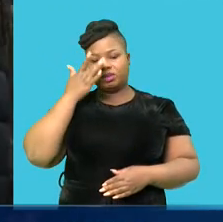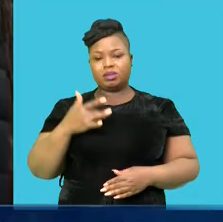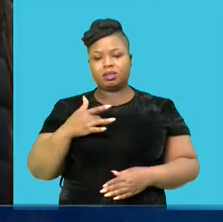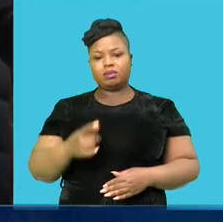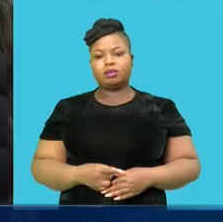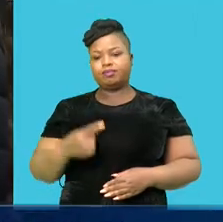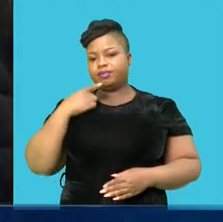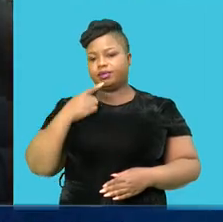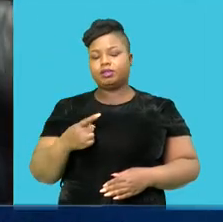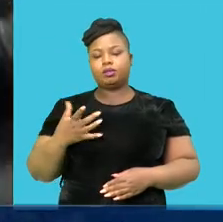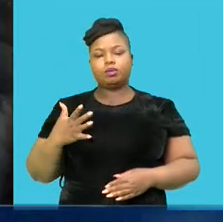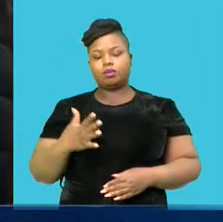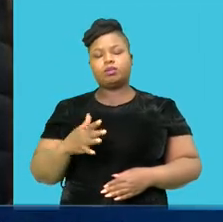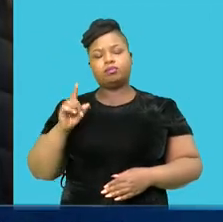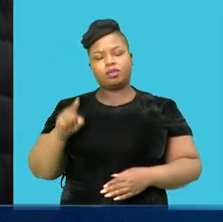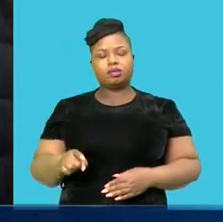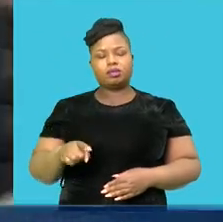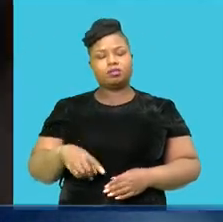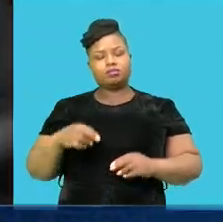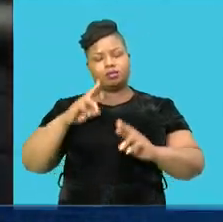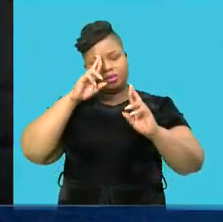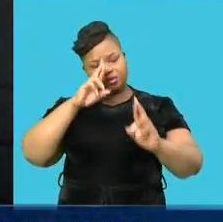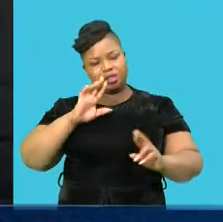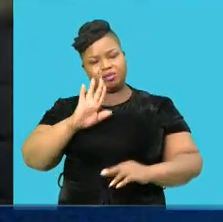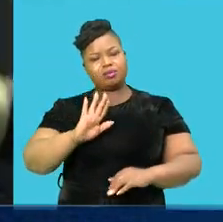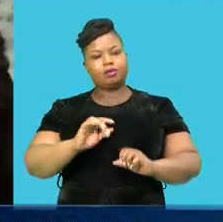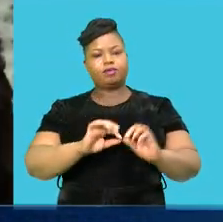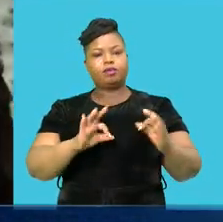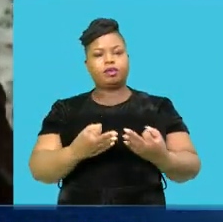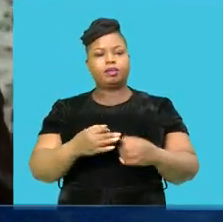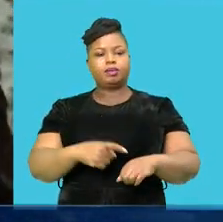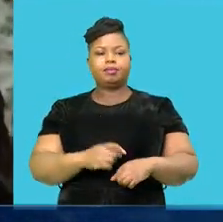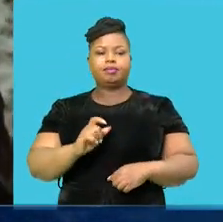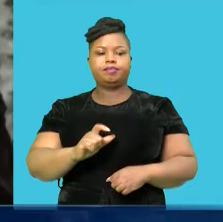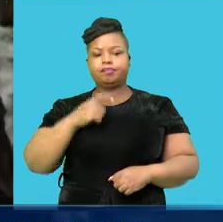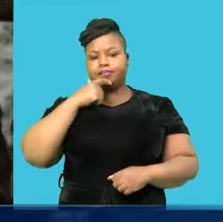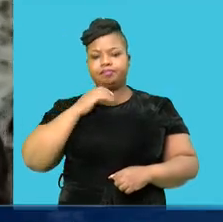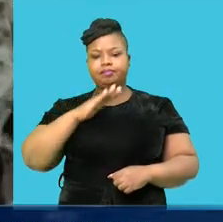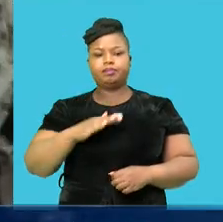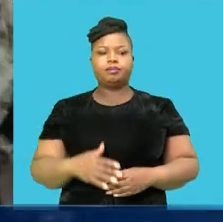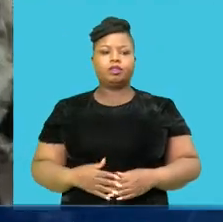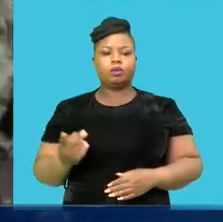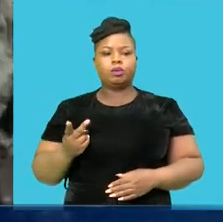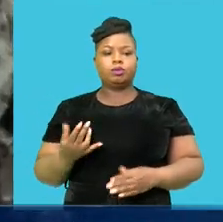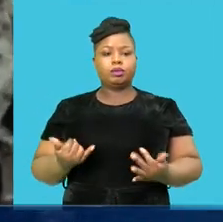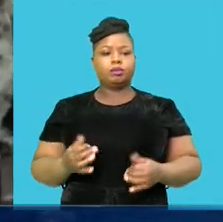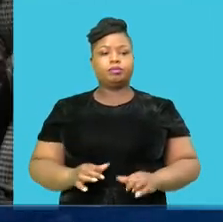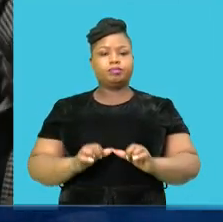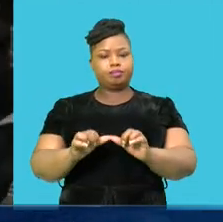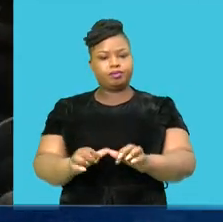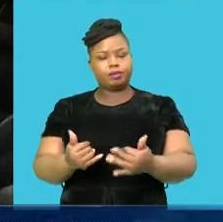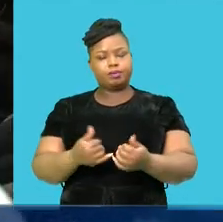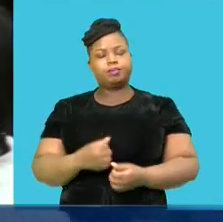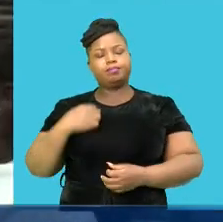lucela ukuphiwa umtyhi logama lusentlungwini luzile ngoxolo. Kusenjalo ayaqhubeka ukuphokoka